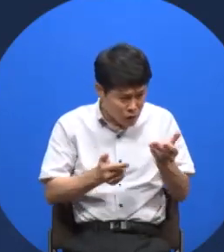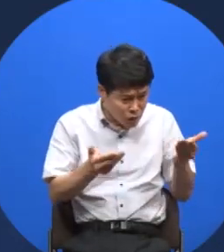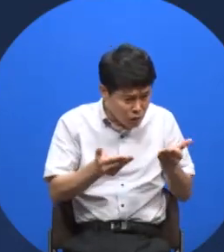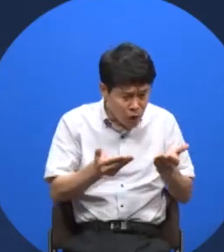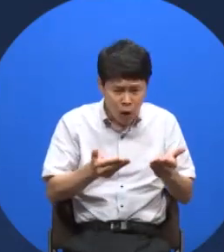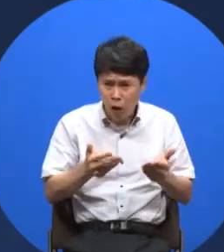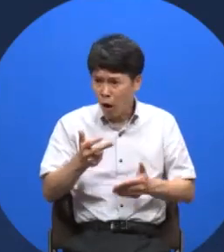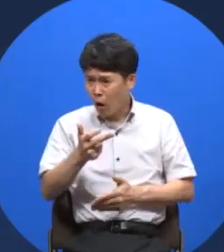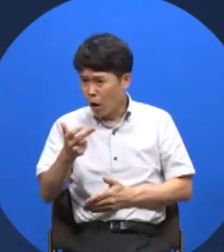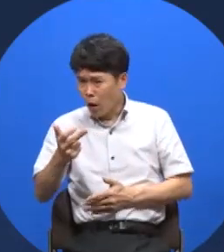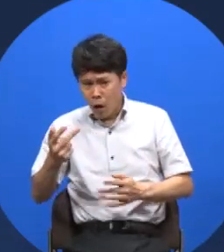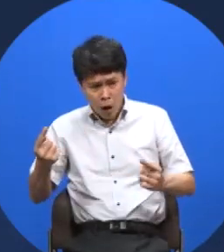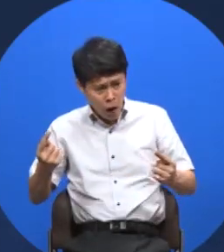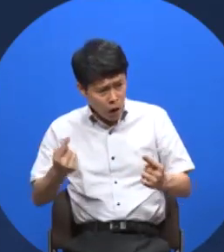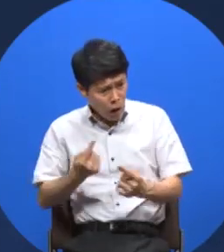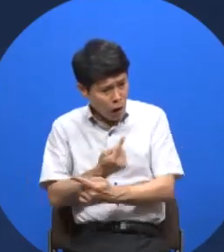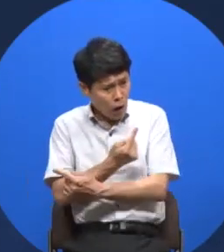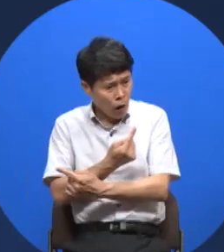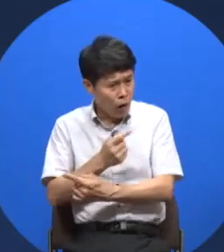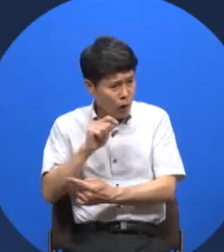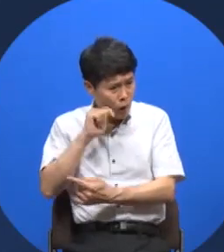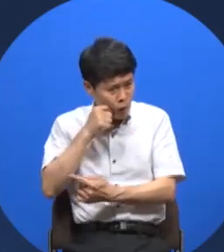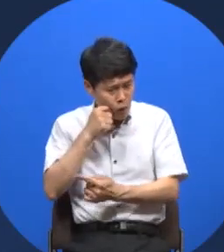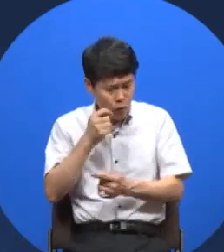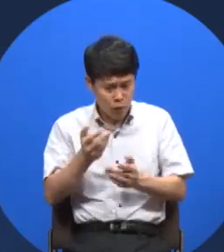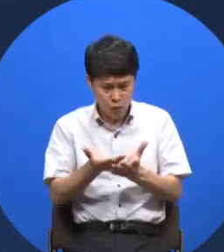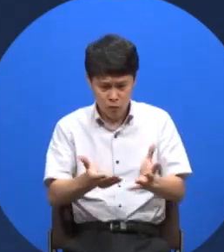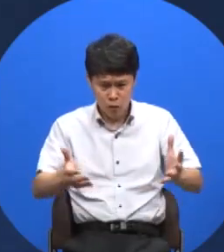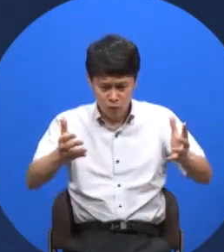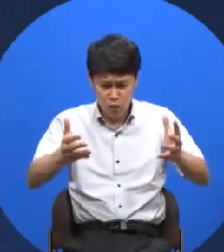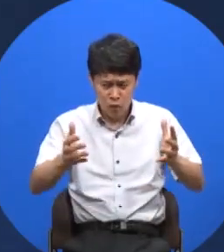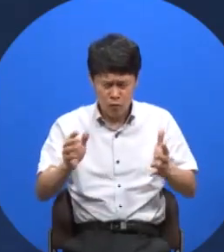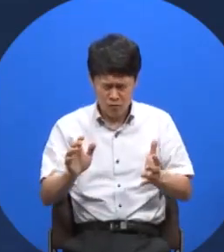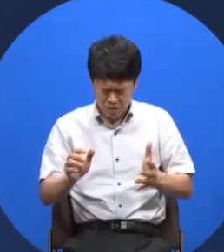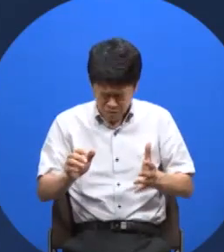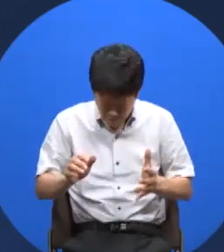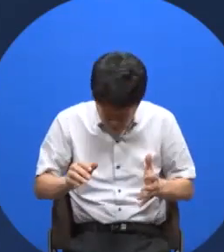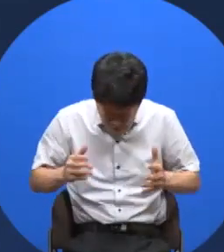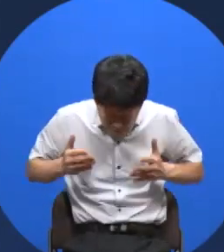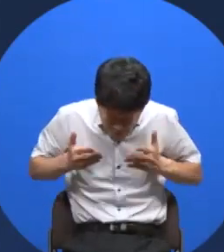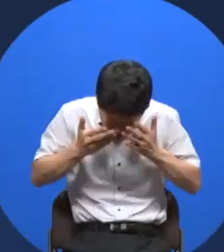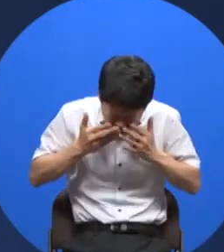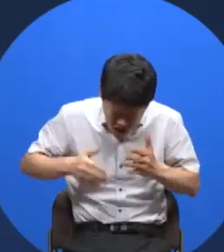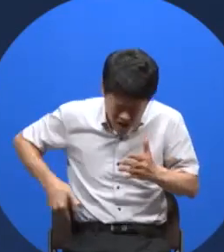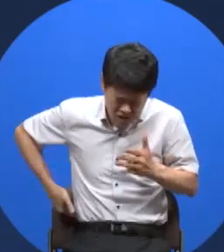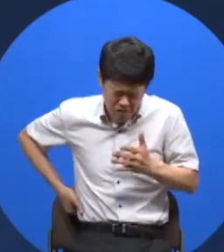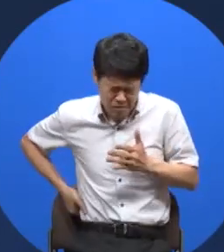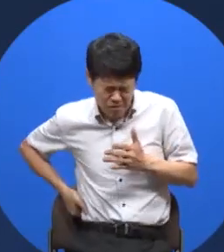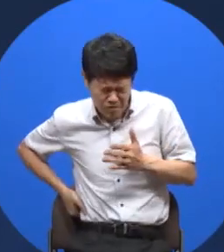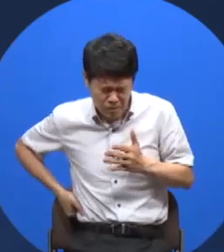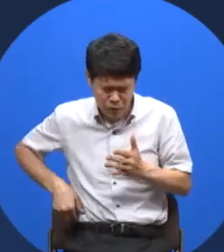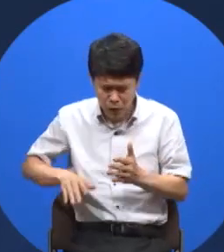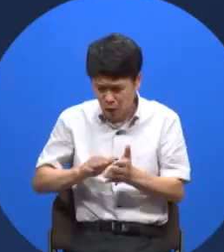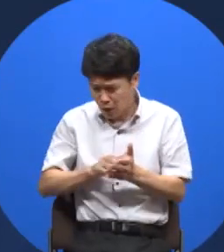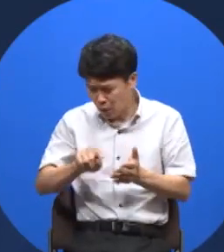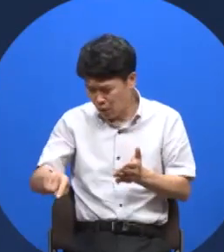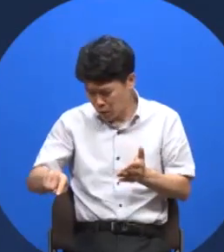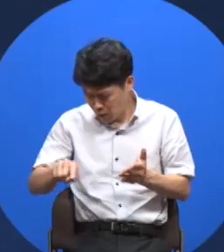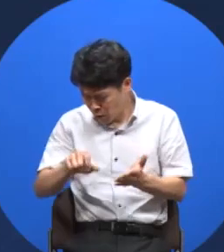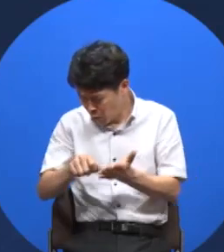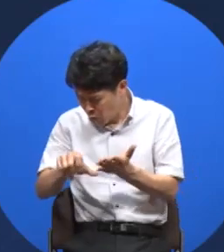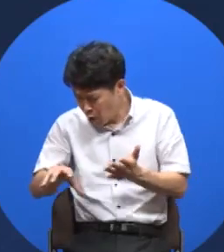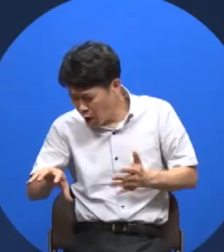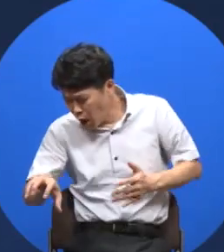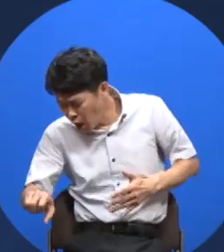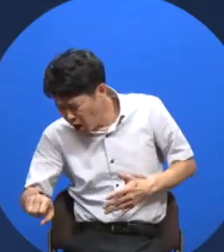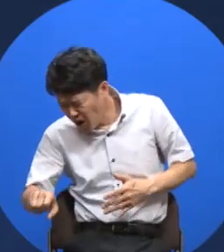굉장한 일로 바뀌어 버렸다. 세면대에서 허리를 굽혀 세수하기, 바닥에 떨어진 물건을